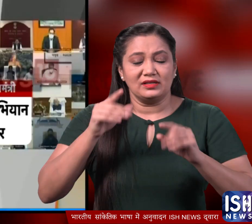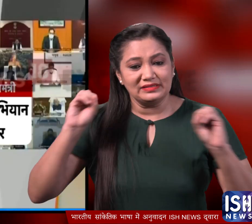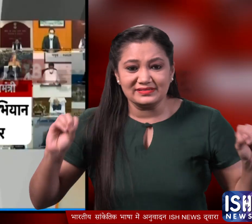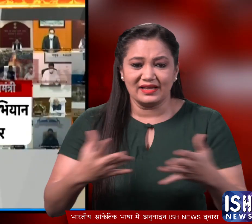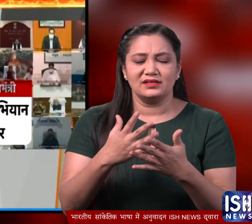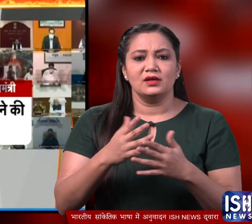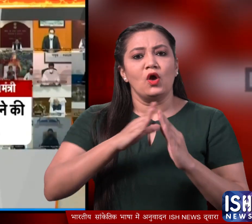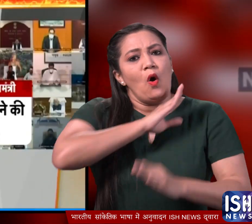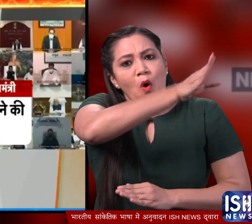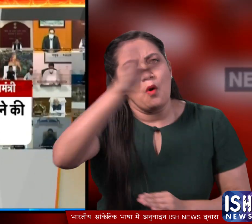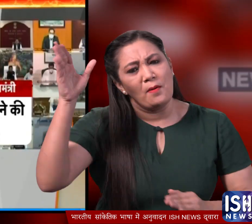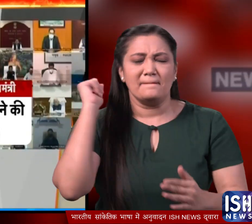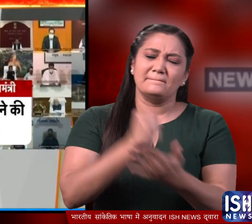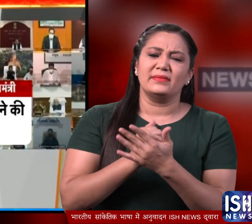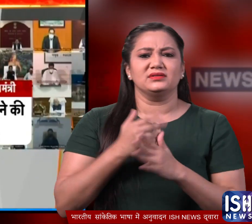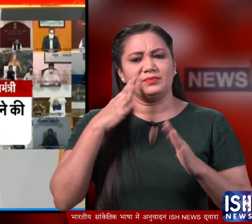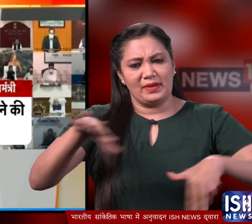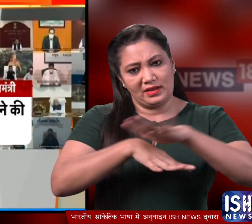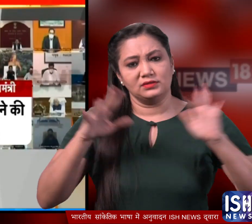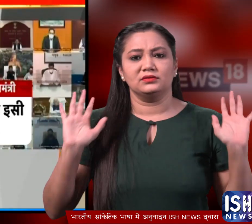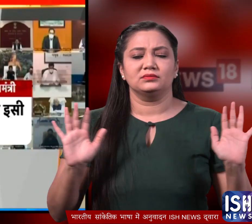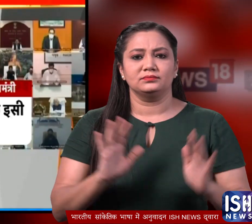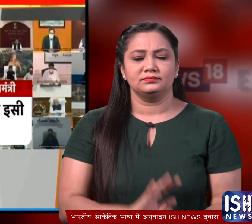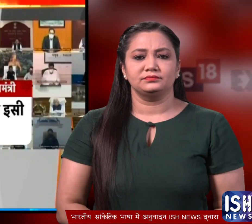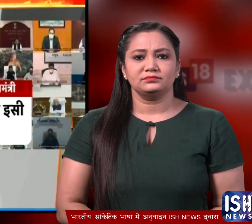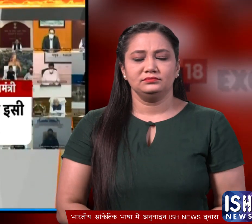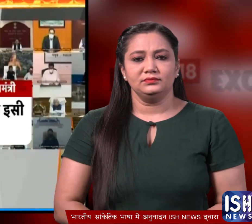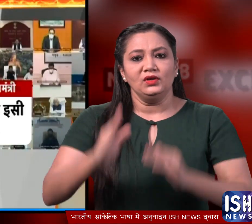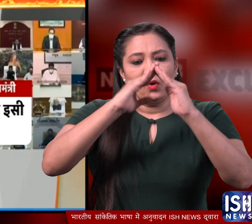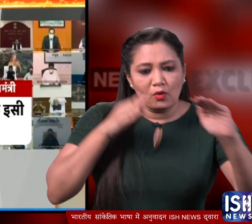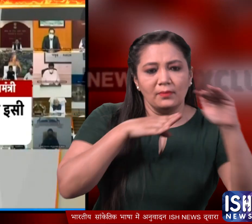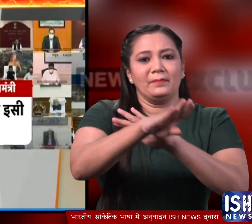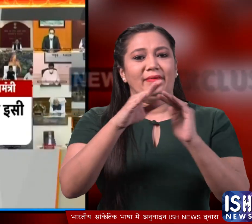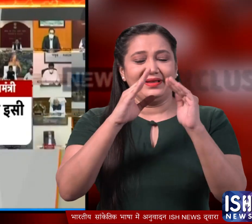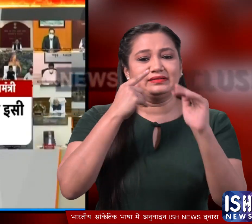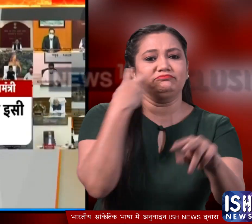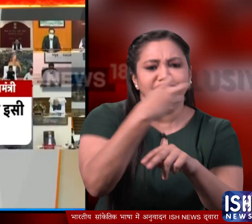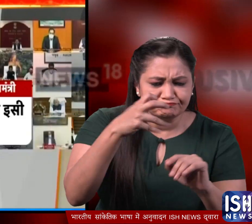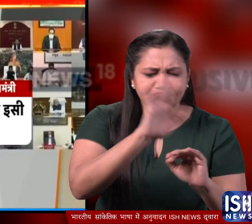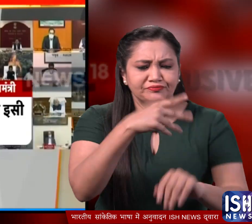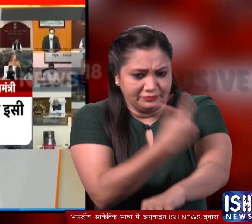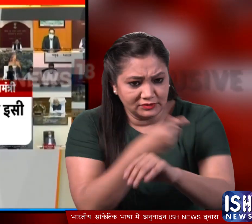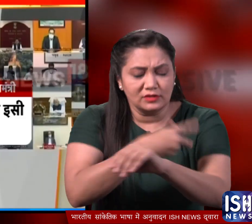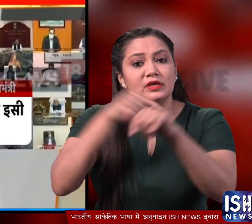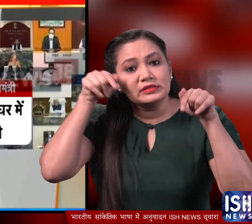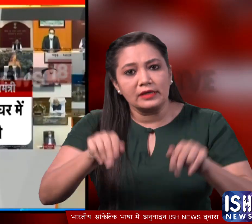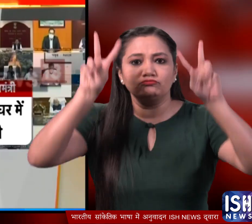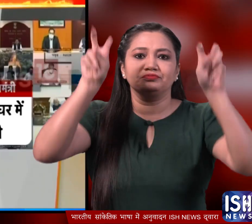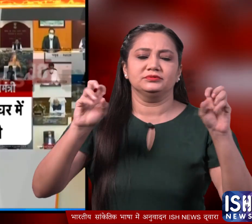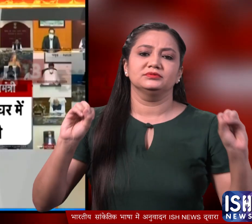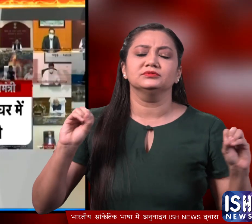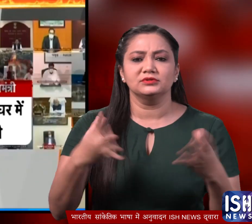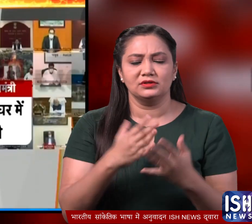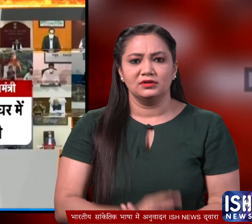ویکسینیشن ابھیان کو اب ہر گھر تک لے جانے کی تیاری ہے ہر گھر دستک اسی منتر کے